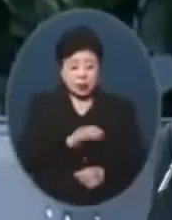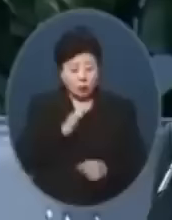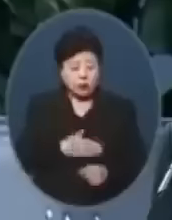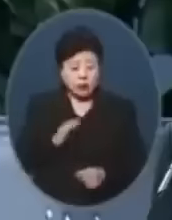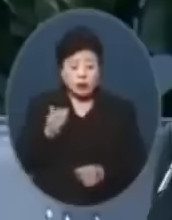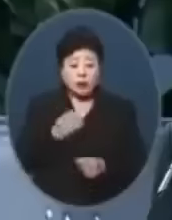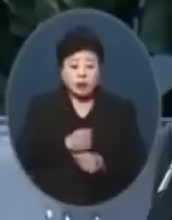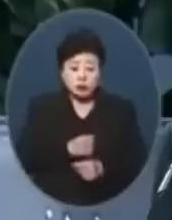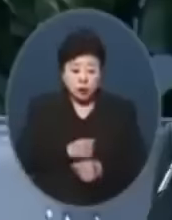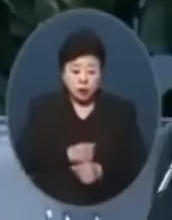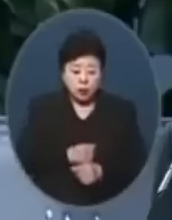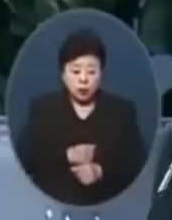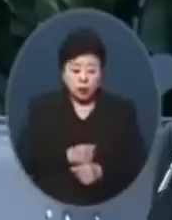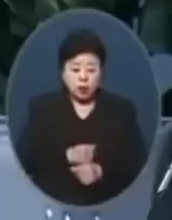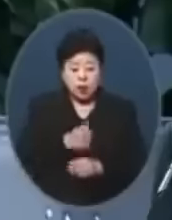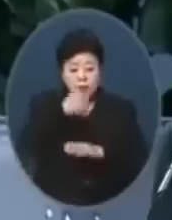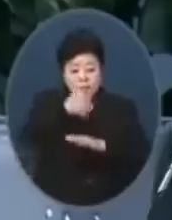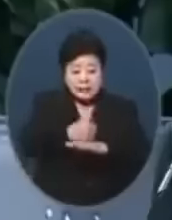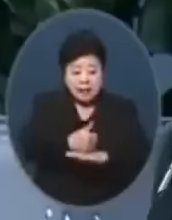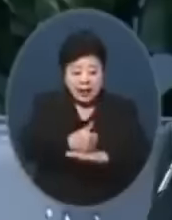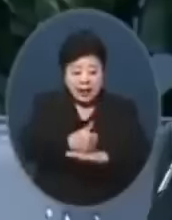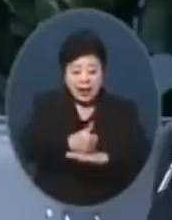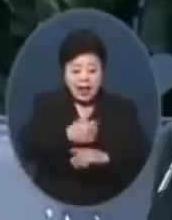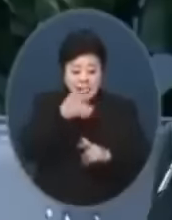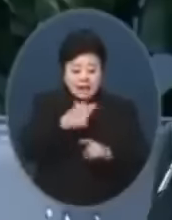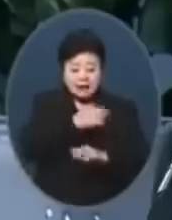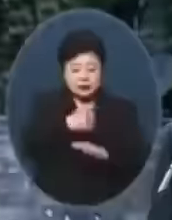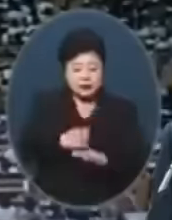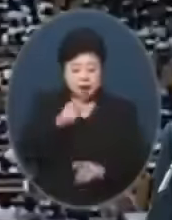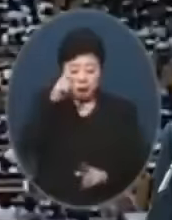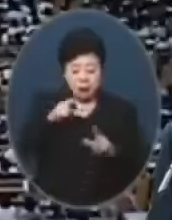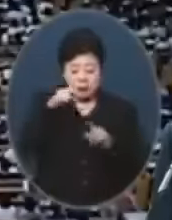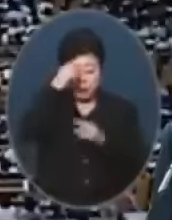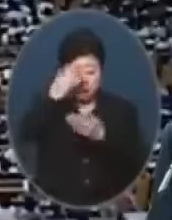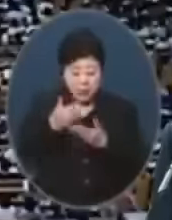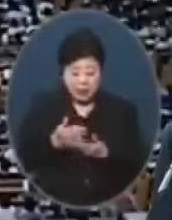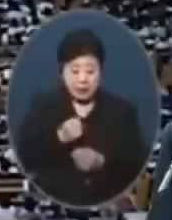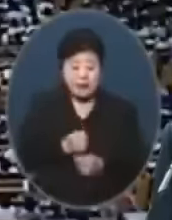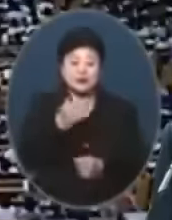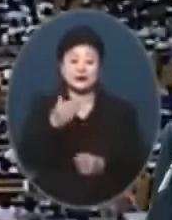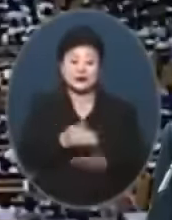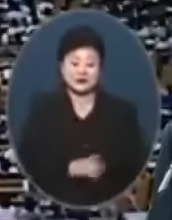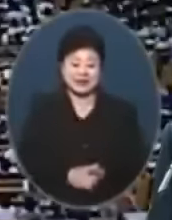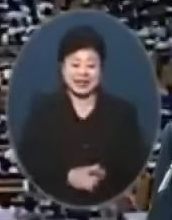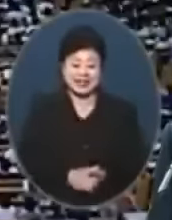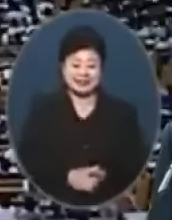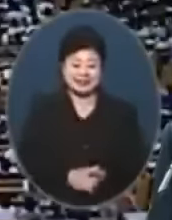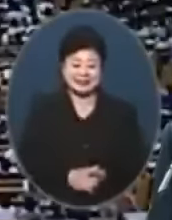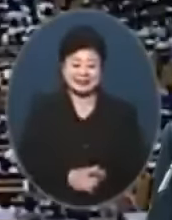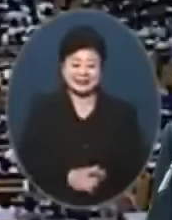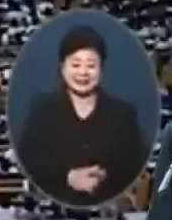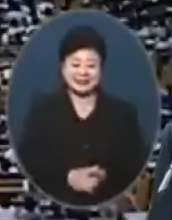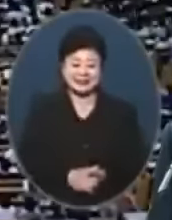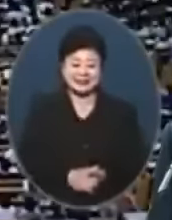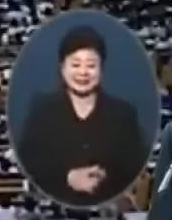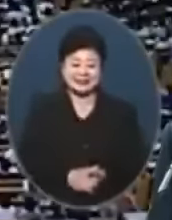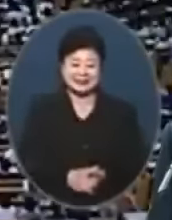하셔서 전국적으로는 예수 그리스도의 모습을 닮게 만들어 준다는 것입니다.